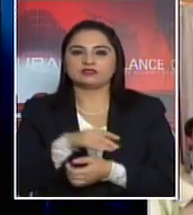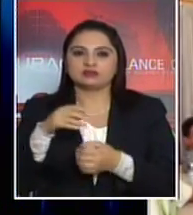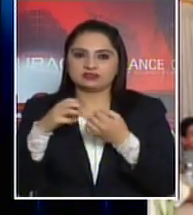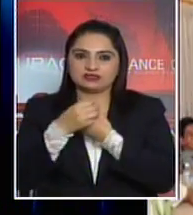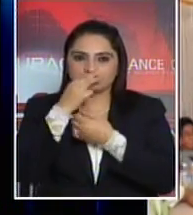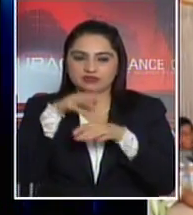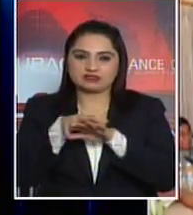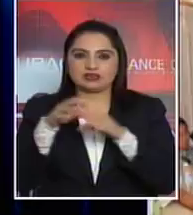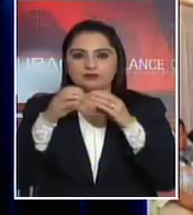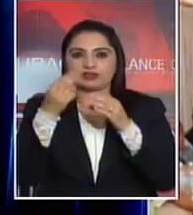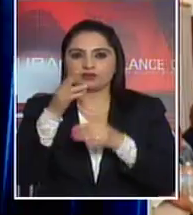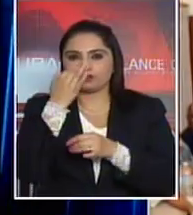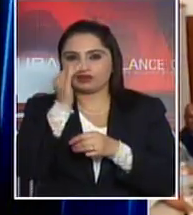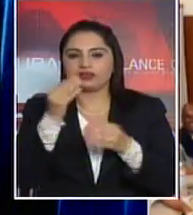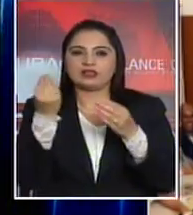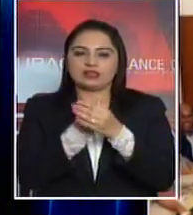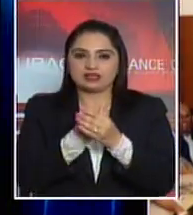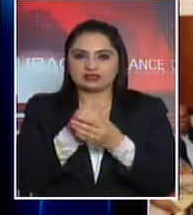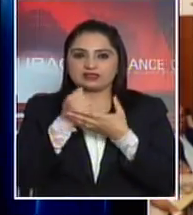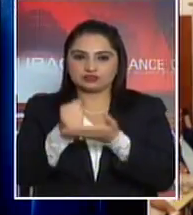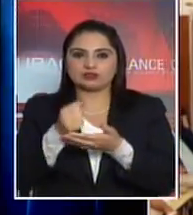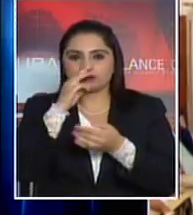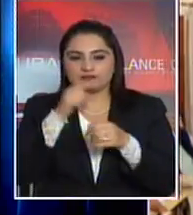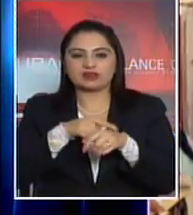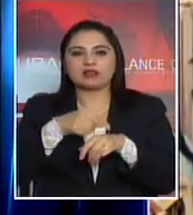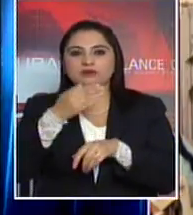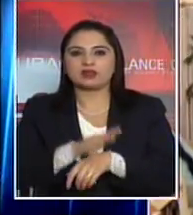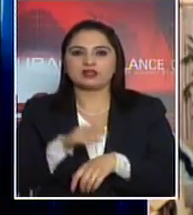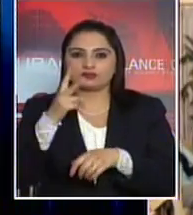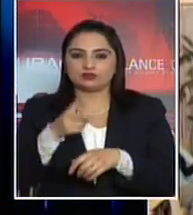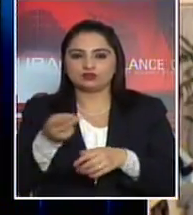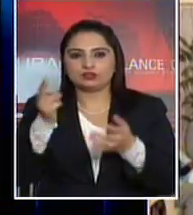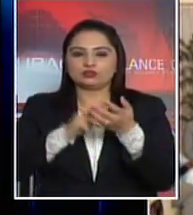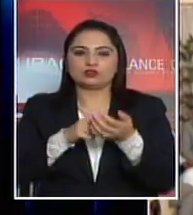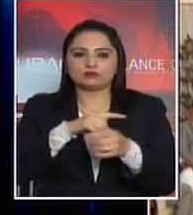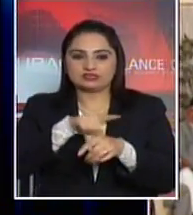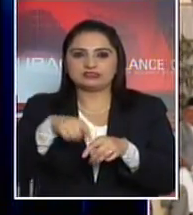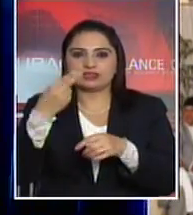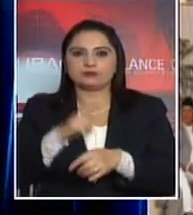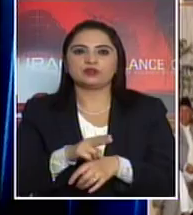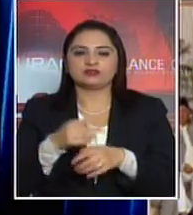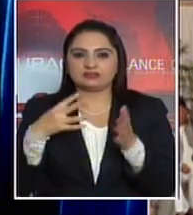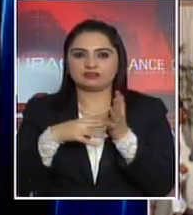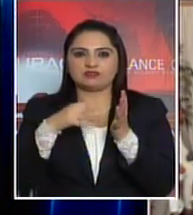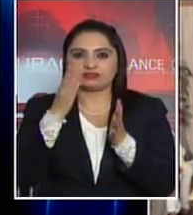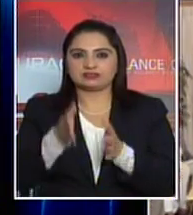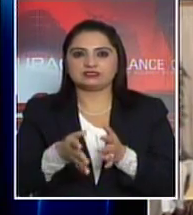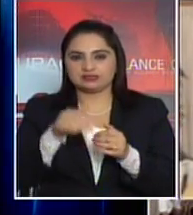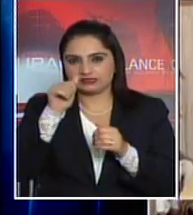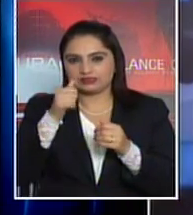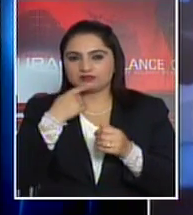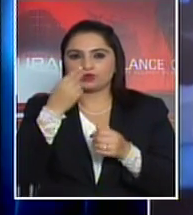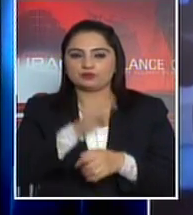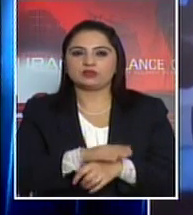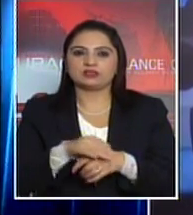देशमा धेरै पार्टी रहेकाले एकता र सहकार्यमा पनि समय लागेको र त्यो अझ केही ढिला भइसकेको कङ्ग्रेस नेता बद्री पाण्डेले